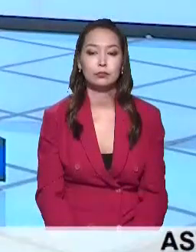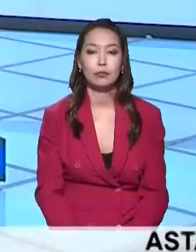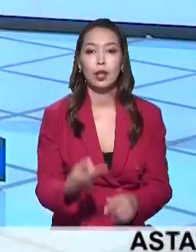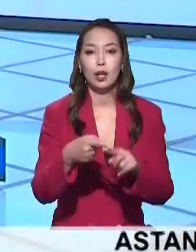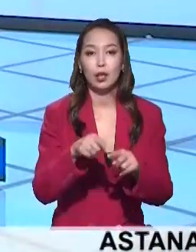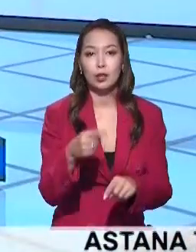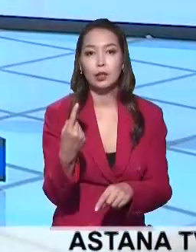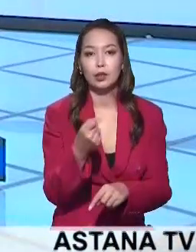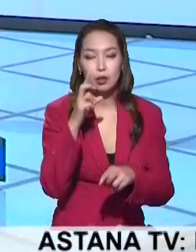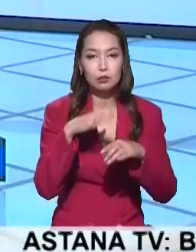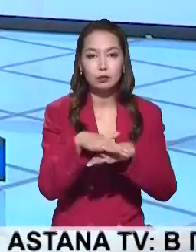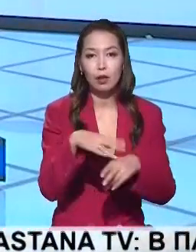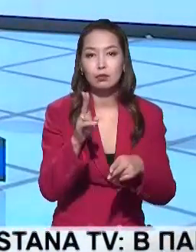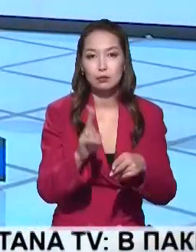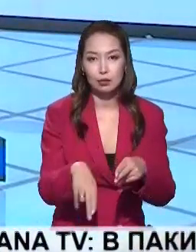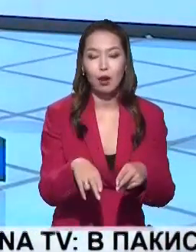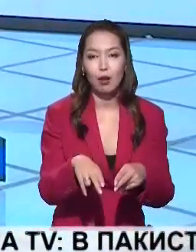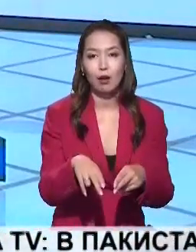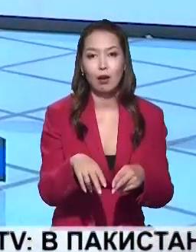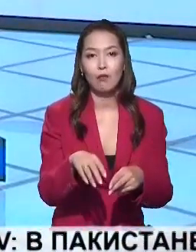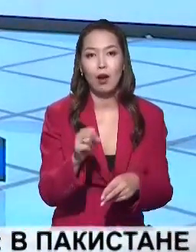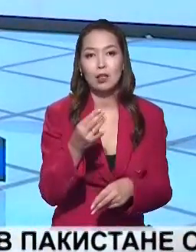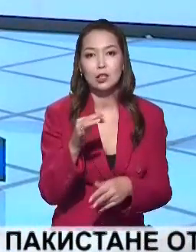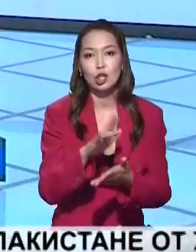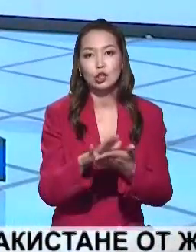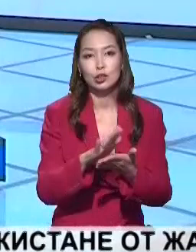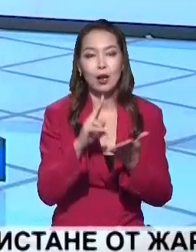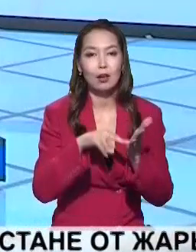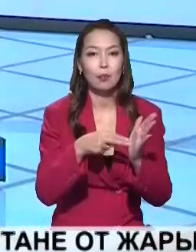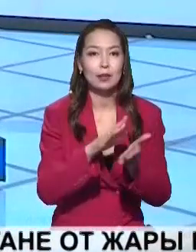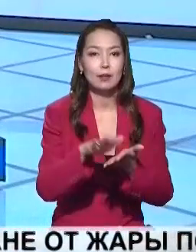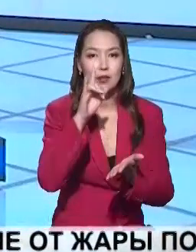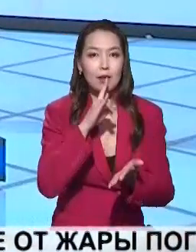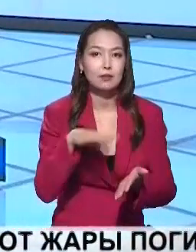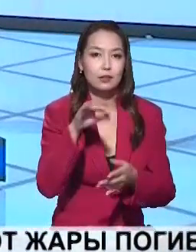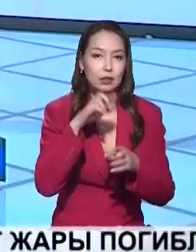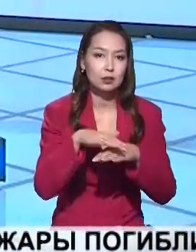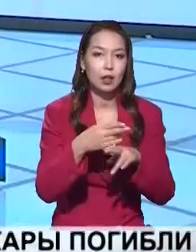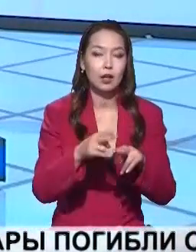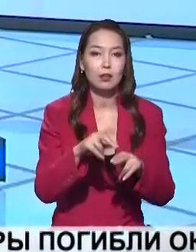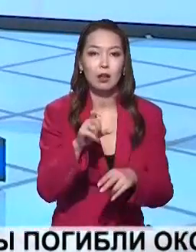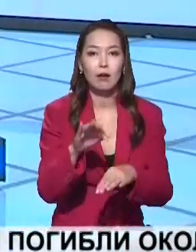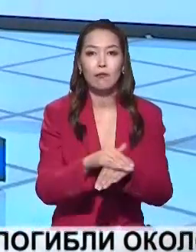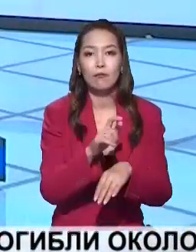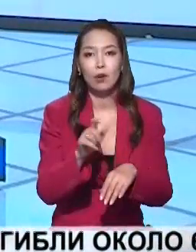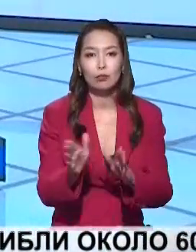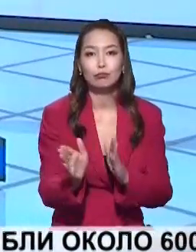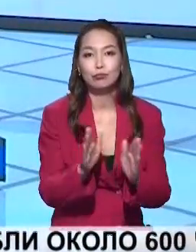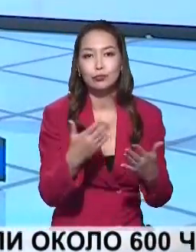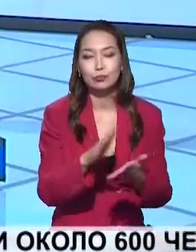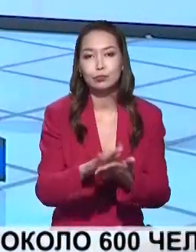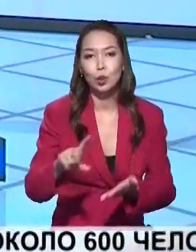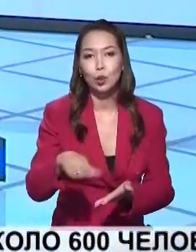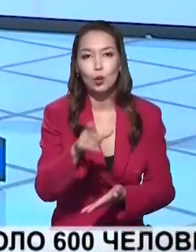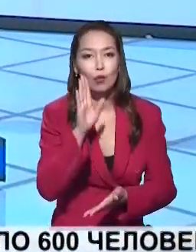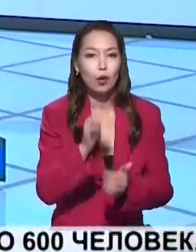Эта неделя в стране завершается очередной акцией чистоты в рамках ТАЗа Казахстан по всей стране. На этот раз эко-волонтеры привели в порядок русло водоемов